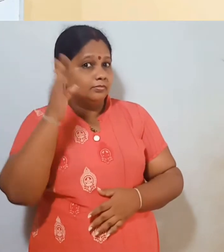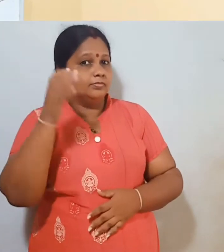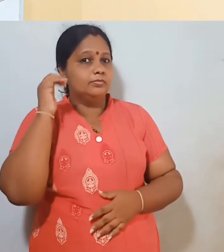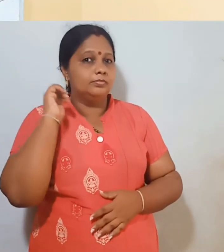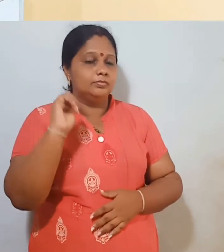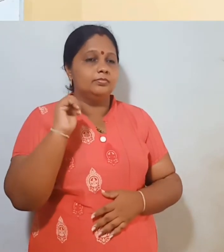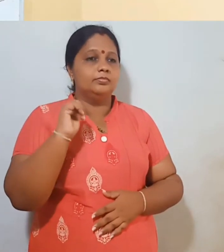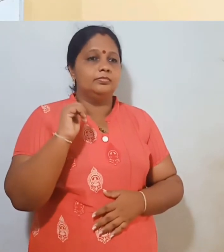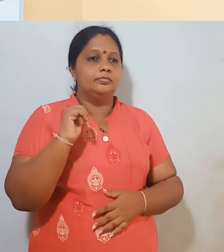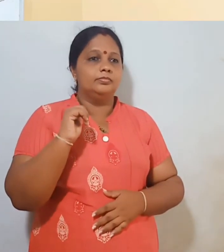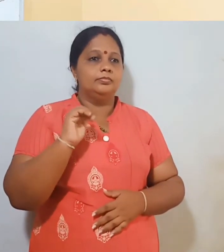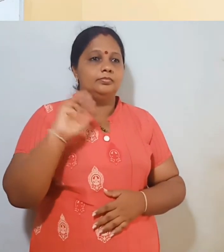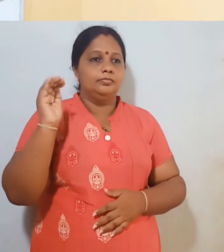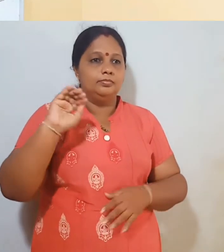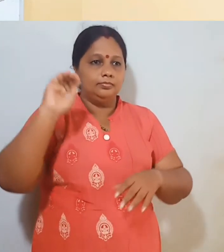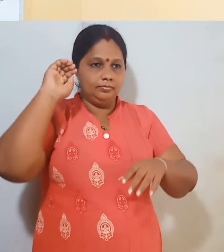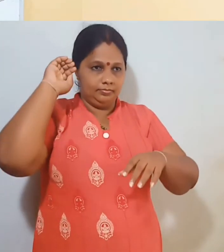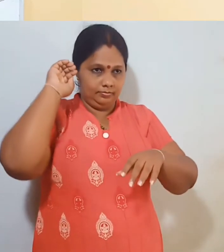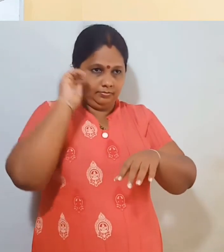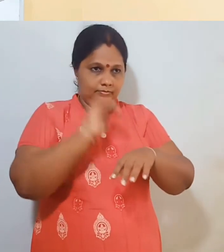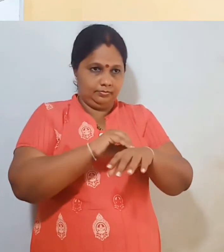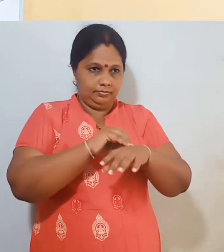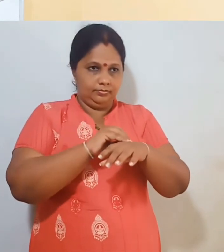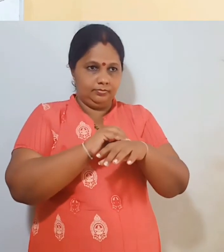முக்கியமான விடயம், பாம்பு கடிபட்டால